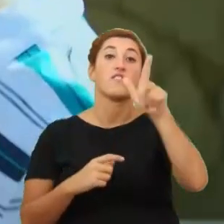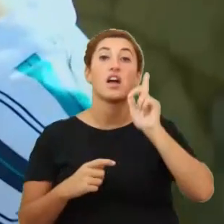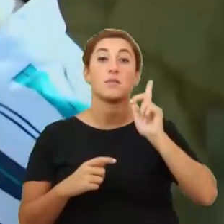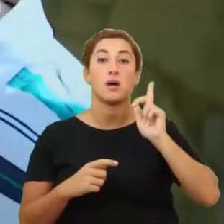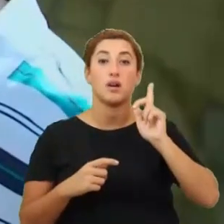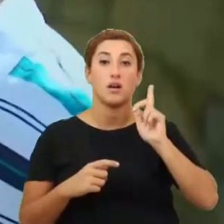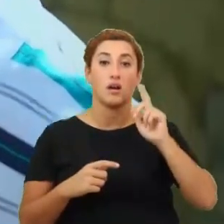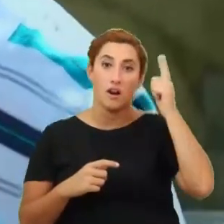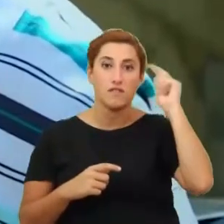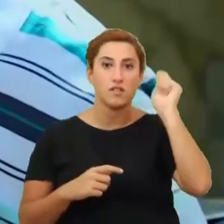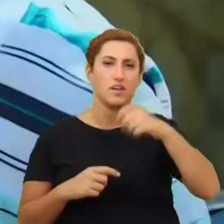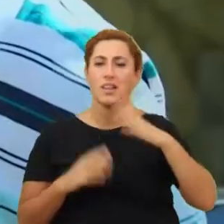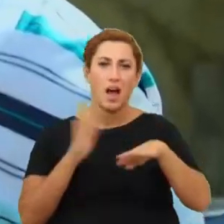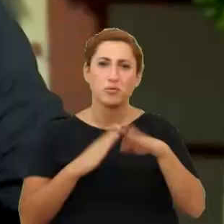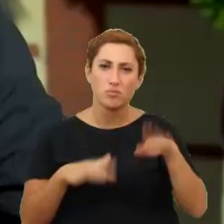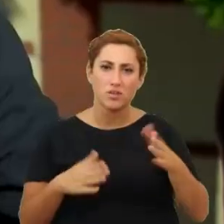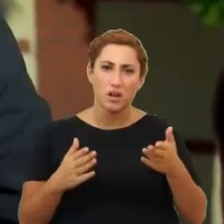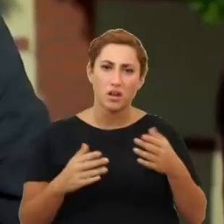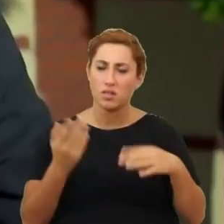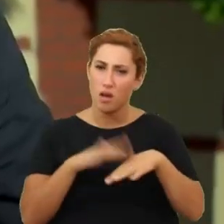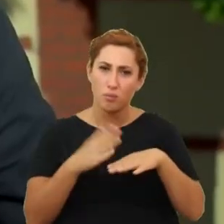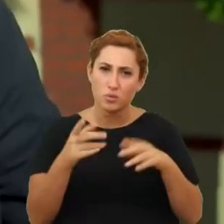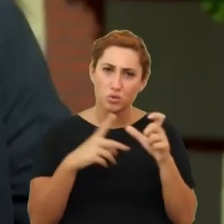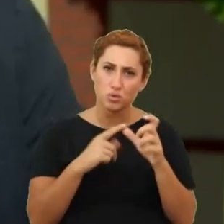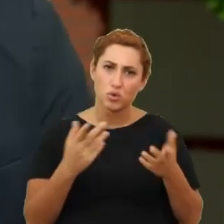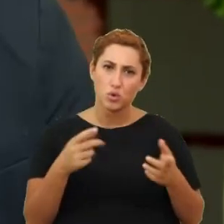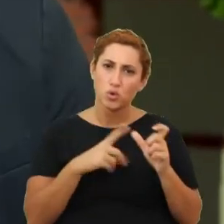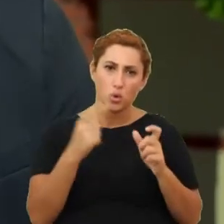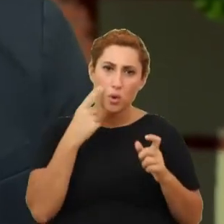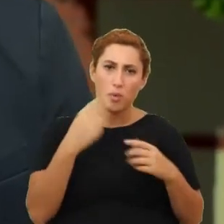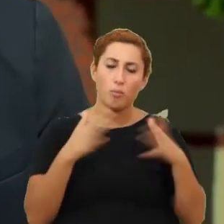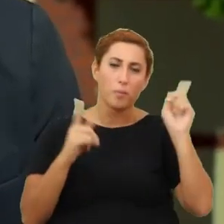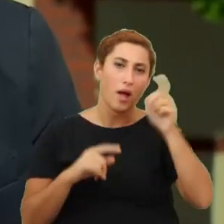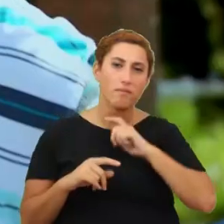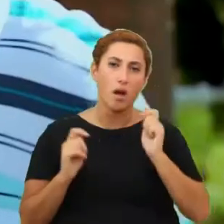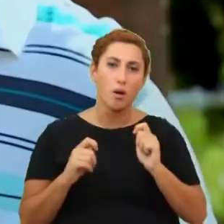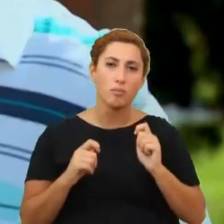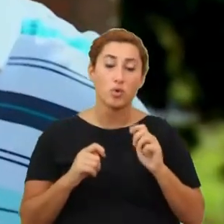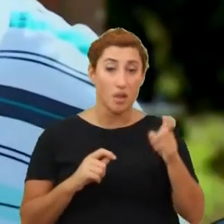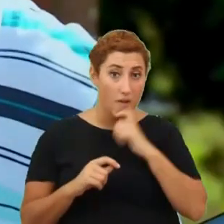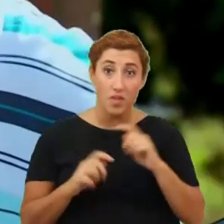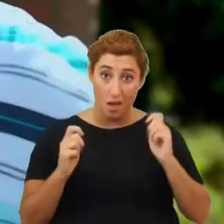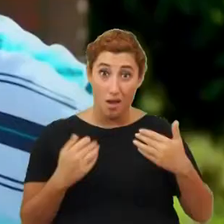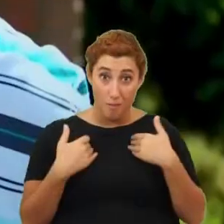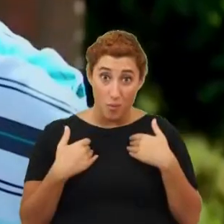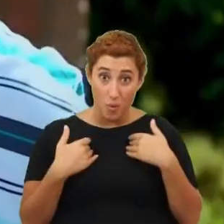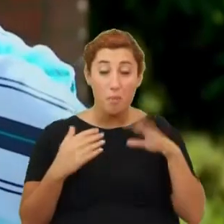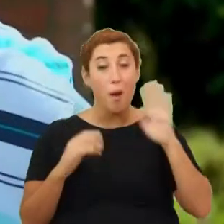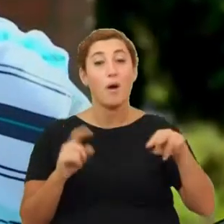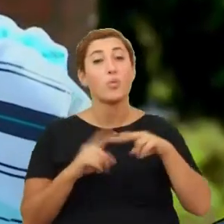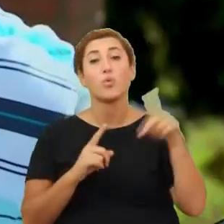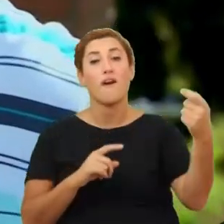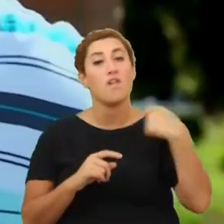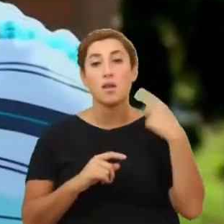ha taş ha kafana. Ya ne yapıyorsun burada? Ne yapıyorsun Şükrü? Şükrü bak büyük bir hata yapıyorsun. Hata yapıyorum ha. Ama